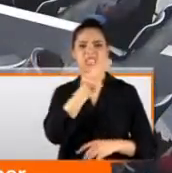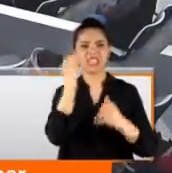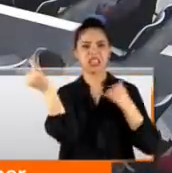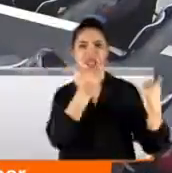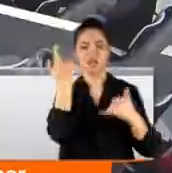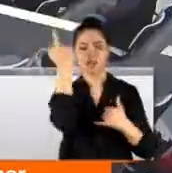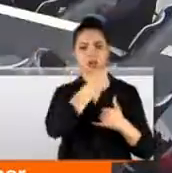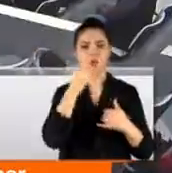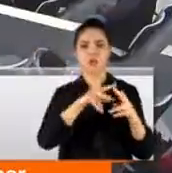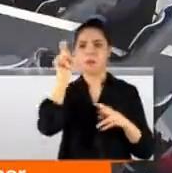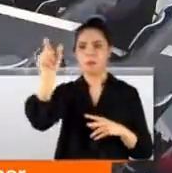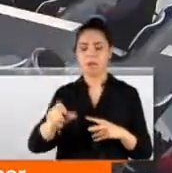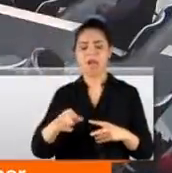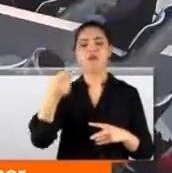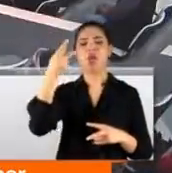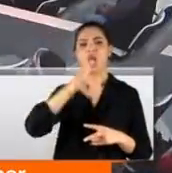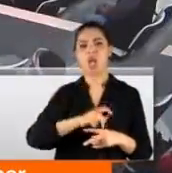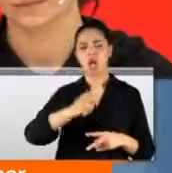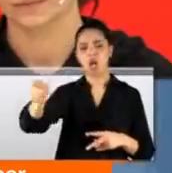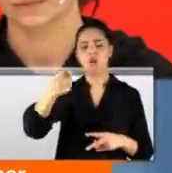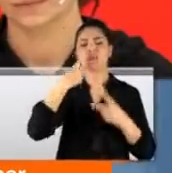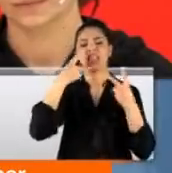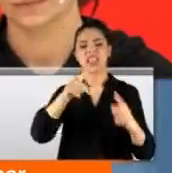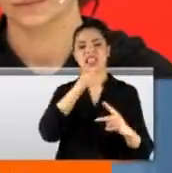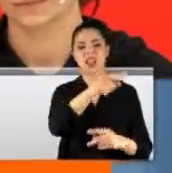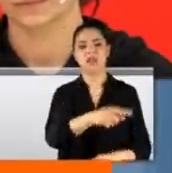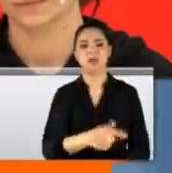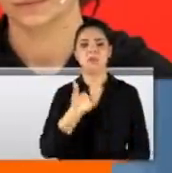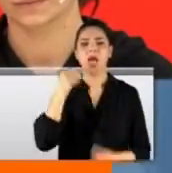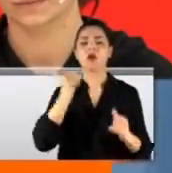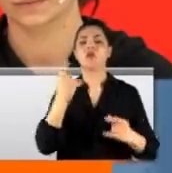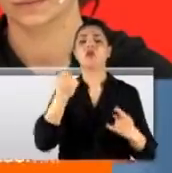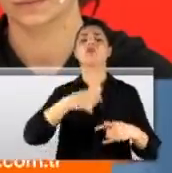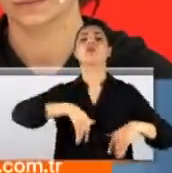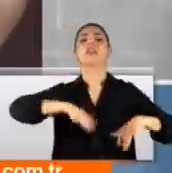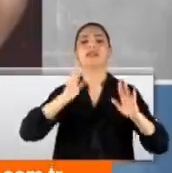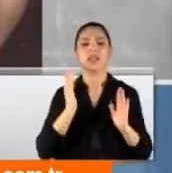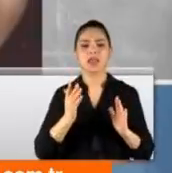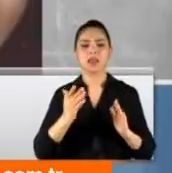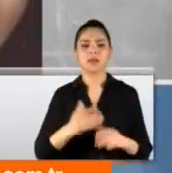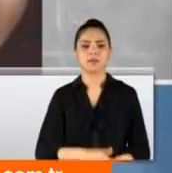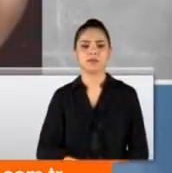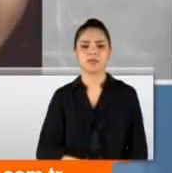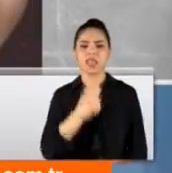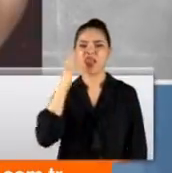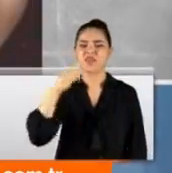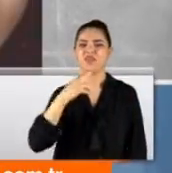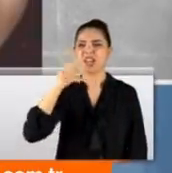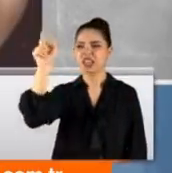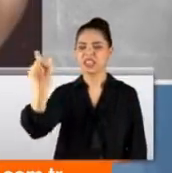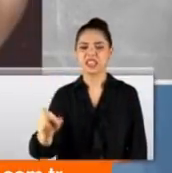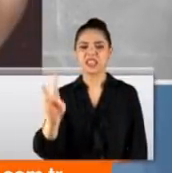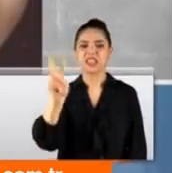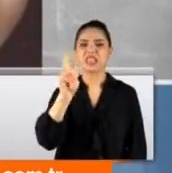sonrasında Merve Nur'u öldürdüğünü itiraf etti. Ben kötü biri değilim, bakın izin alın gelin konuşalım. O küçücük kızı. 20